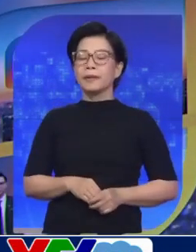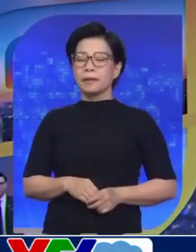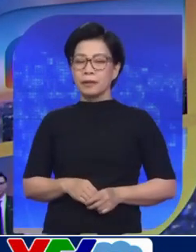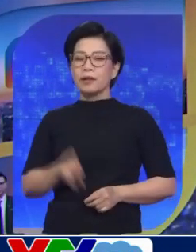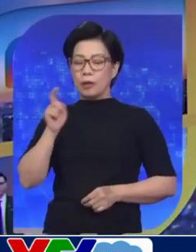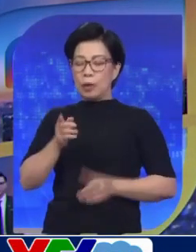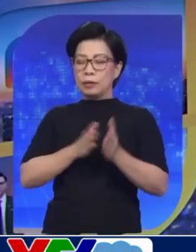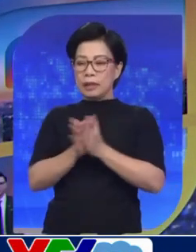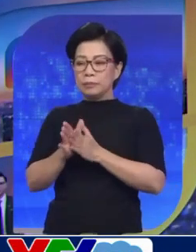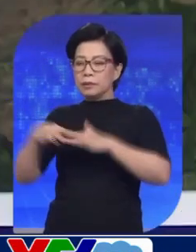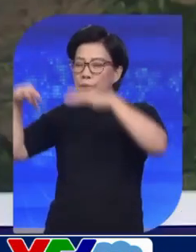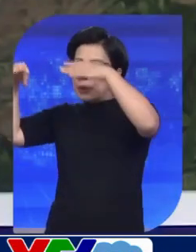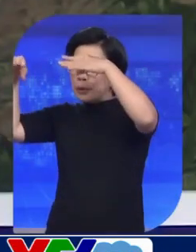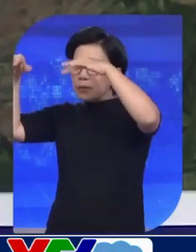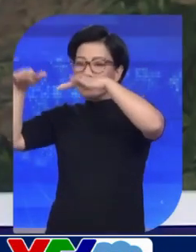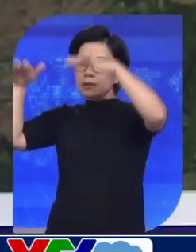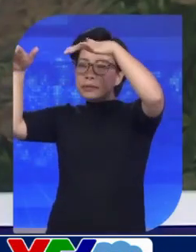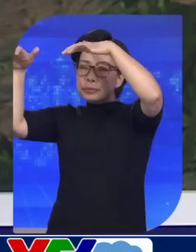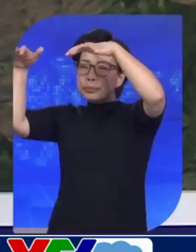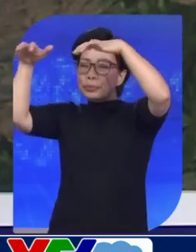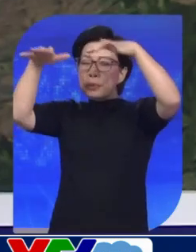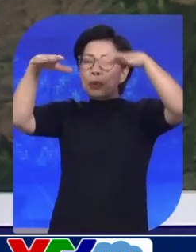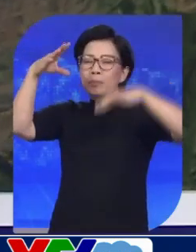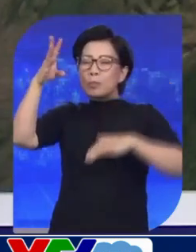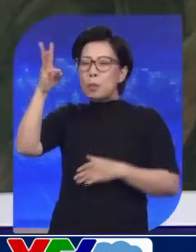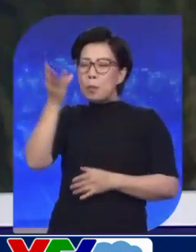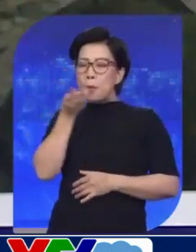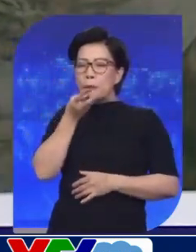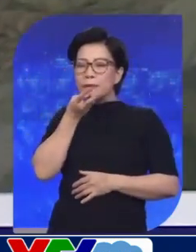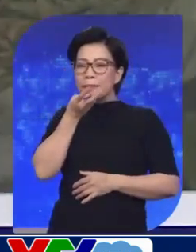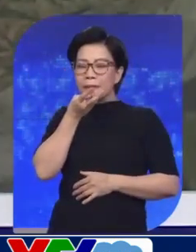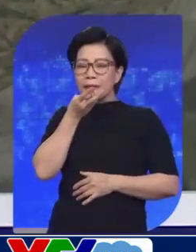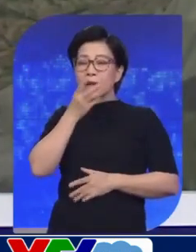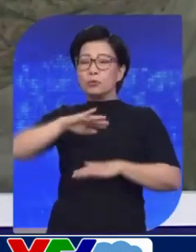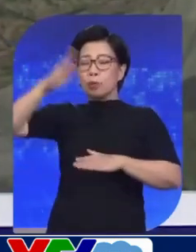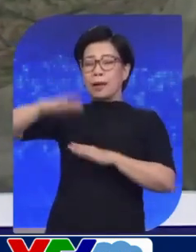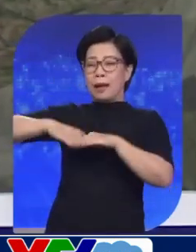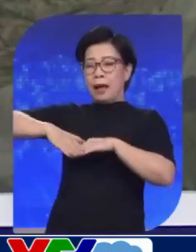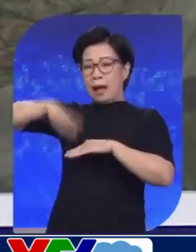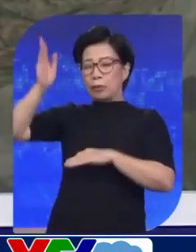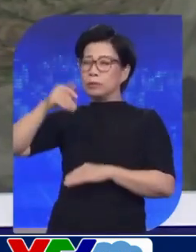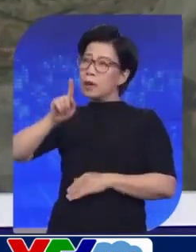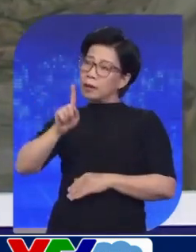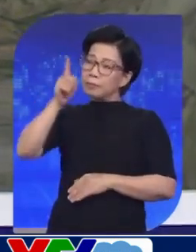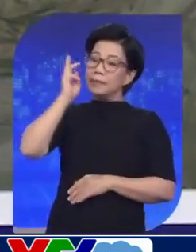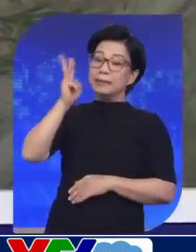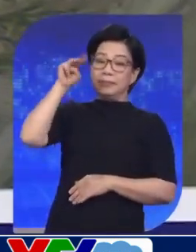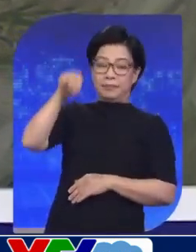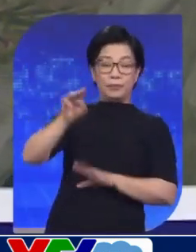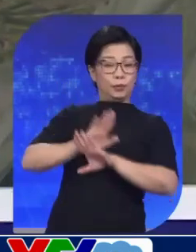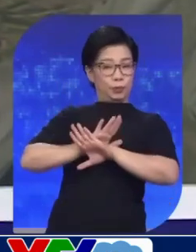vẫn có khả năng sẽ xảy ra đấy ạ. Tuy nhiên thì nó sẽ chỉ xảy ra ở phạm vi những đỉnh núi rất cao trên 3.000m như là đỉnh Phan Xi Păng